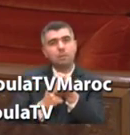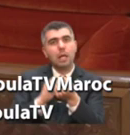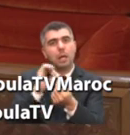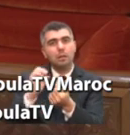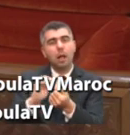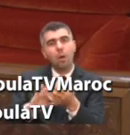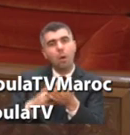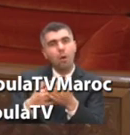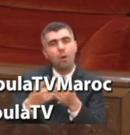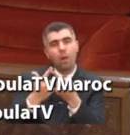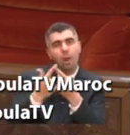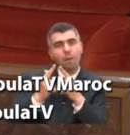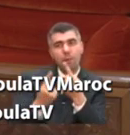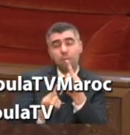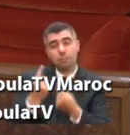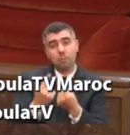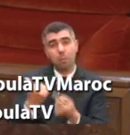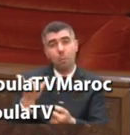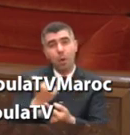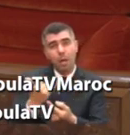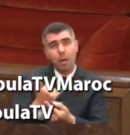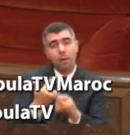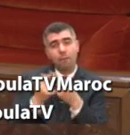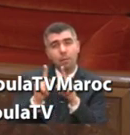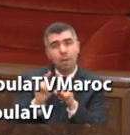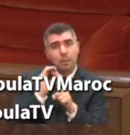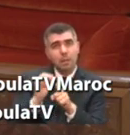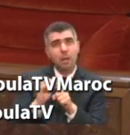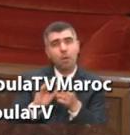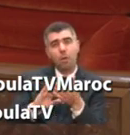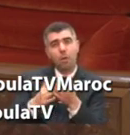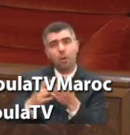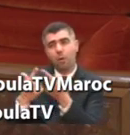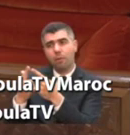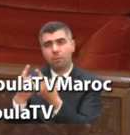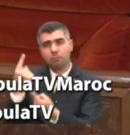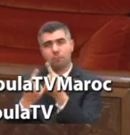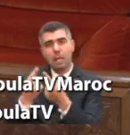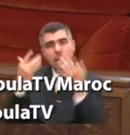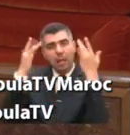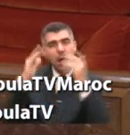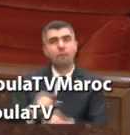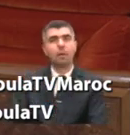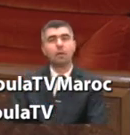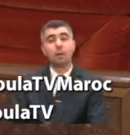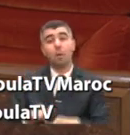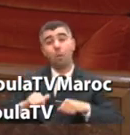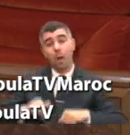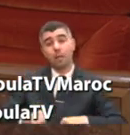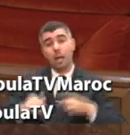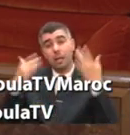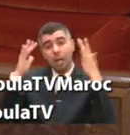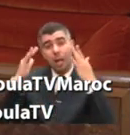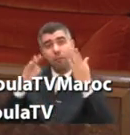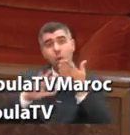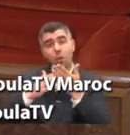للفنان باعتباره مساهما اساسيا في التنشيط الاقتصادي والاجتماعي والثقافي. طبعا وزارة الثقافة اشتغلت على